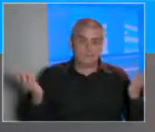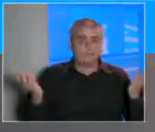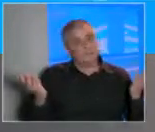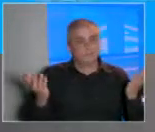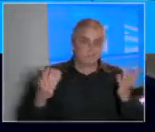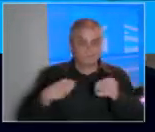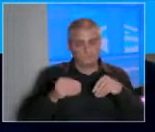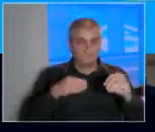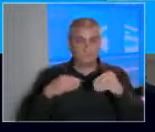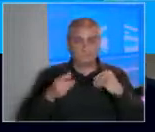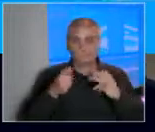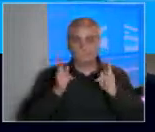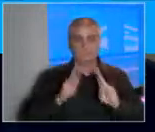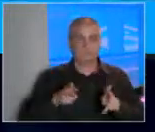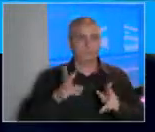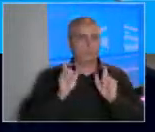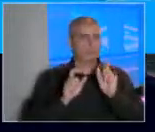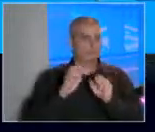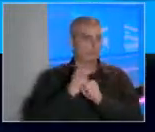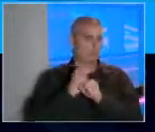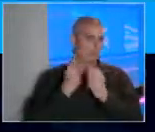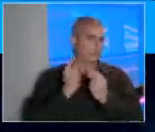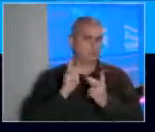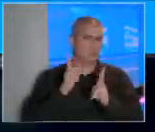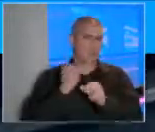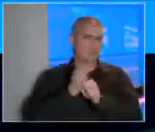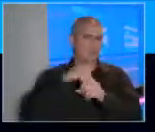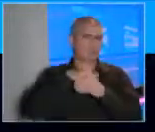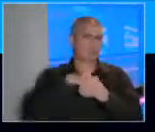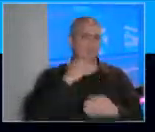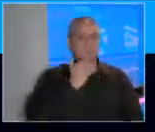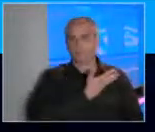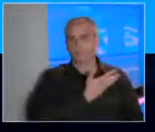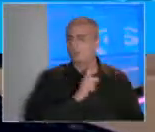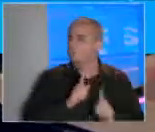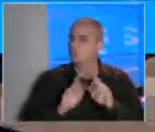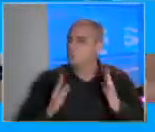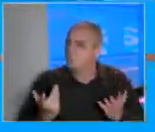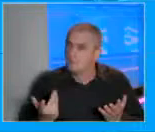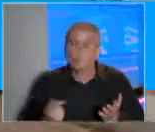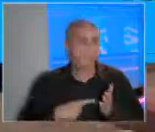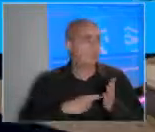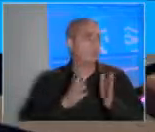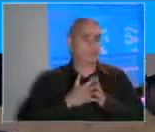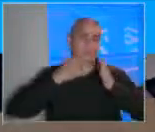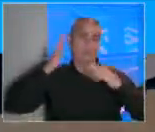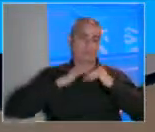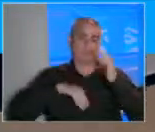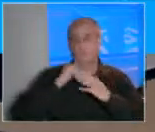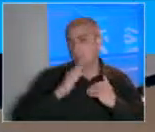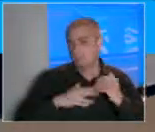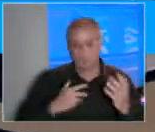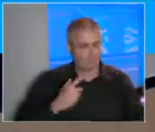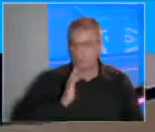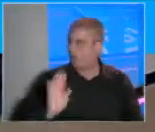נאמר, נזיל יותר, הוא מאפשר גם לאנשים לעשות דברים שהם לא יכולים לעשות את זה בתוך הקו הירוק. כמו מה למשל? כמו הרחבות בנייה, בוא